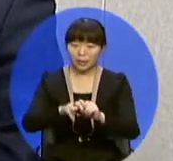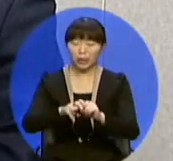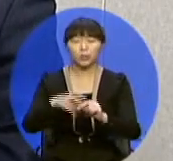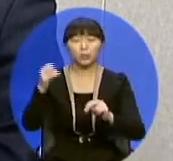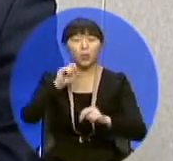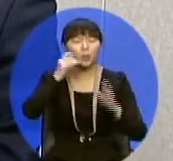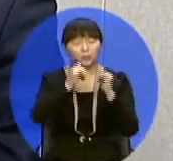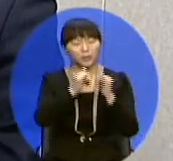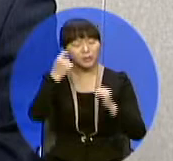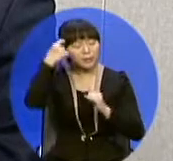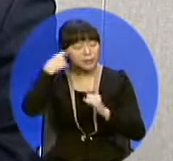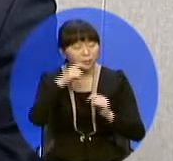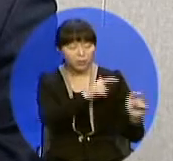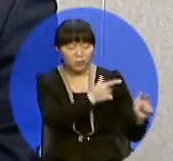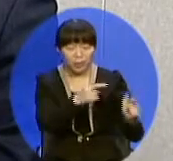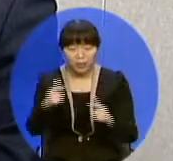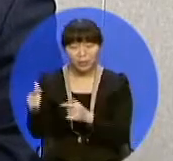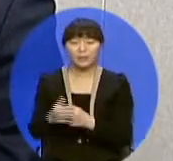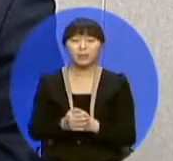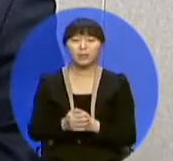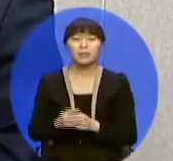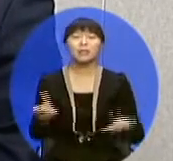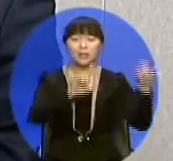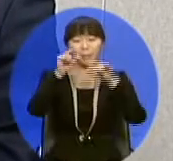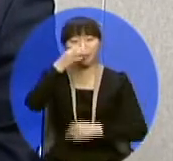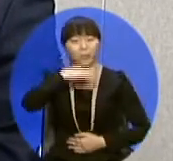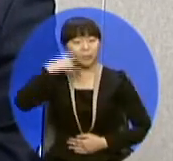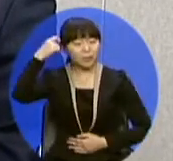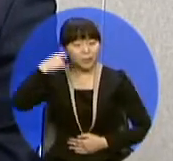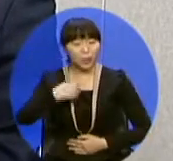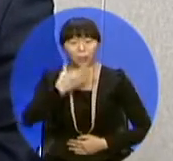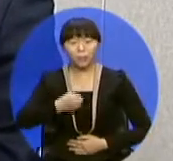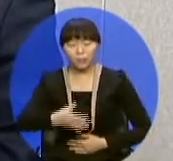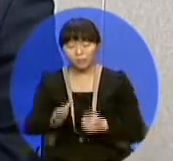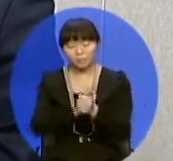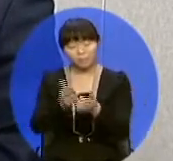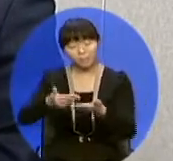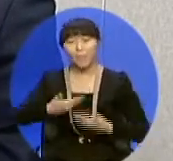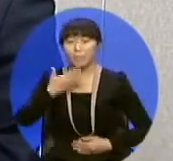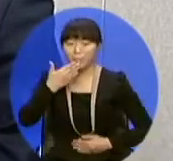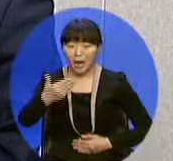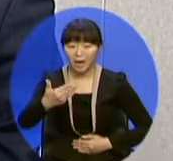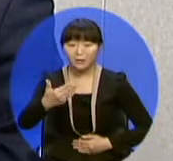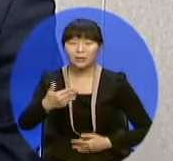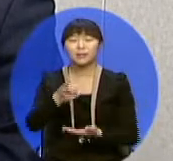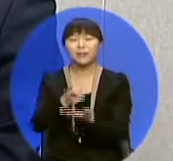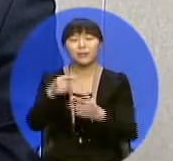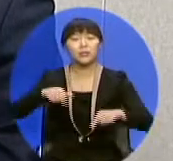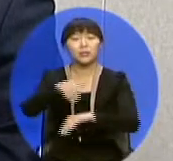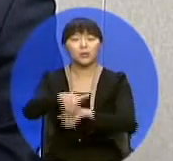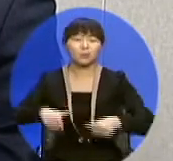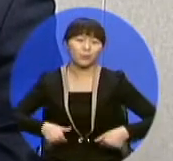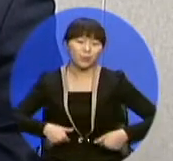일자리라든지 또 그분들이 느끼는 여러 가지 그 삶의 보람도 느끼면서 복지 수혜를 받을 수 있는 그런 제도와